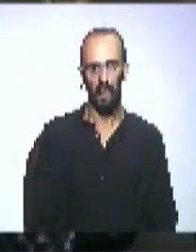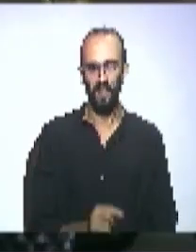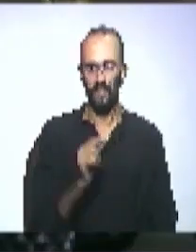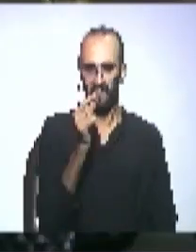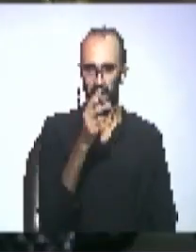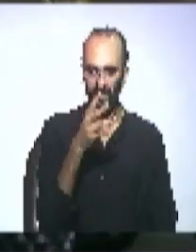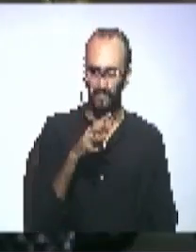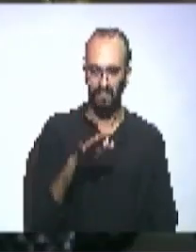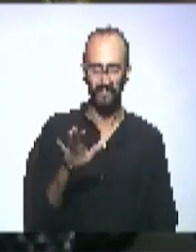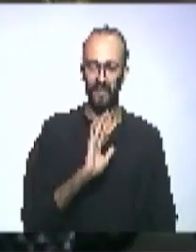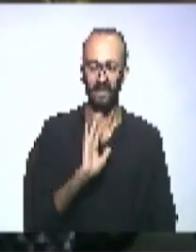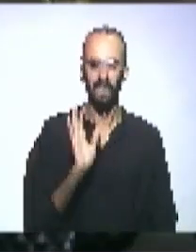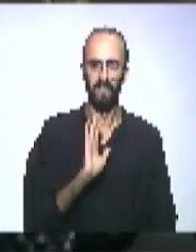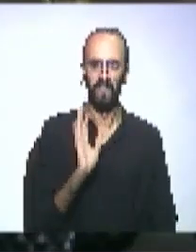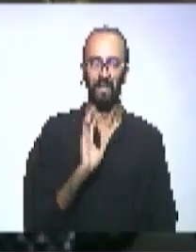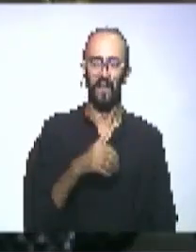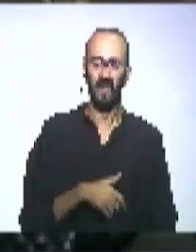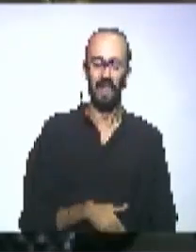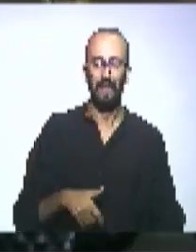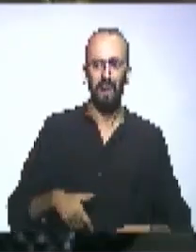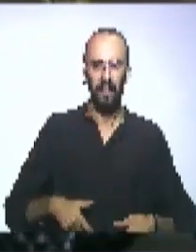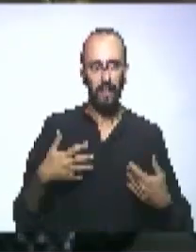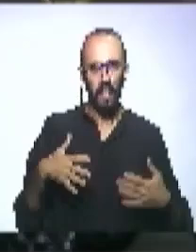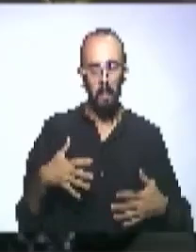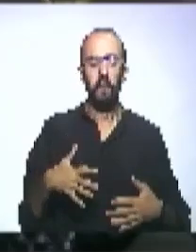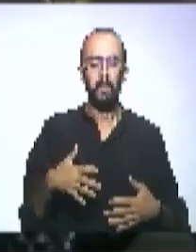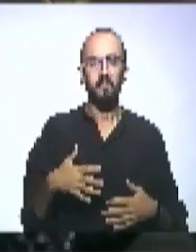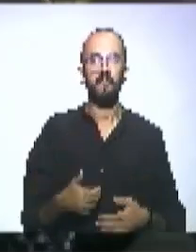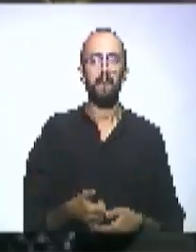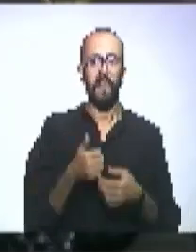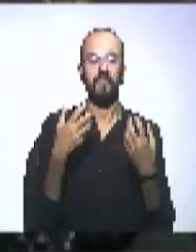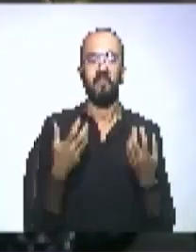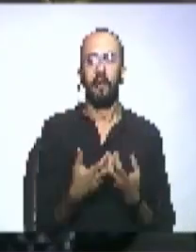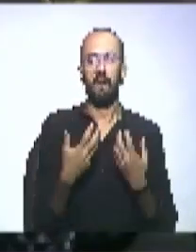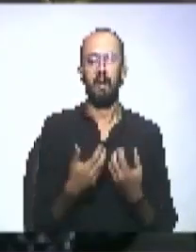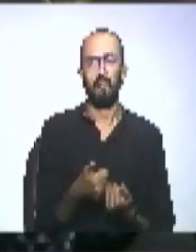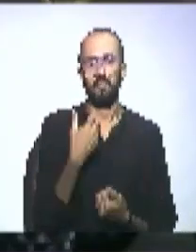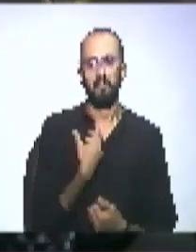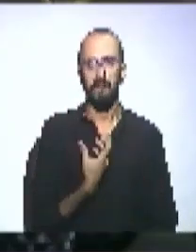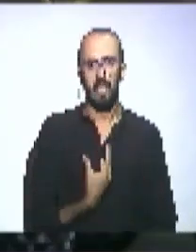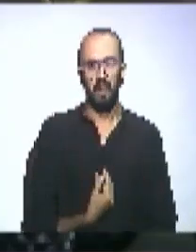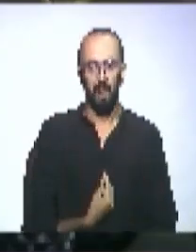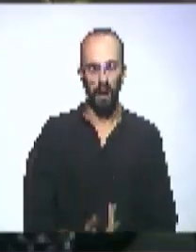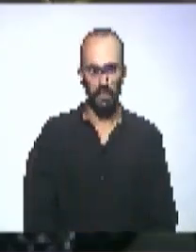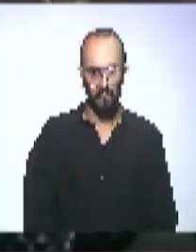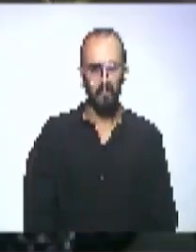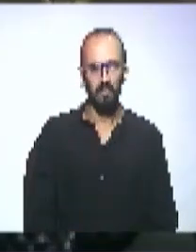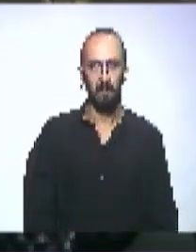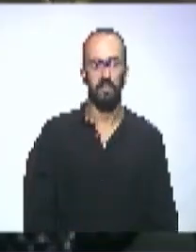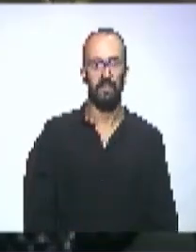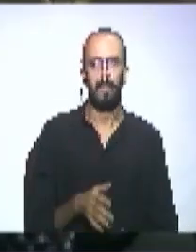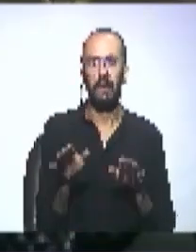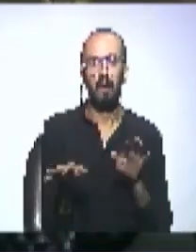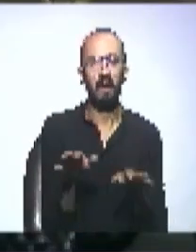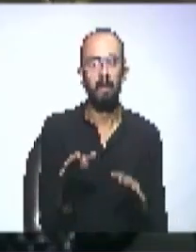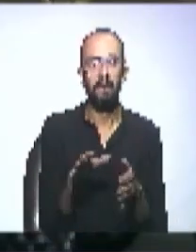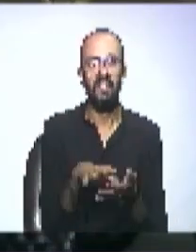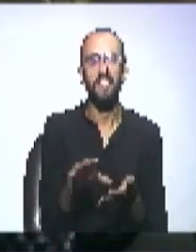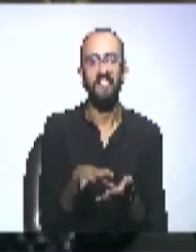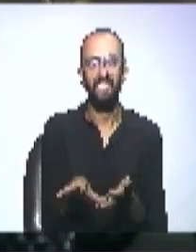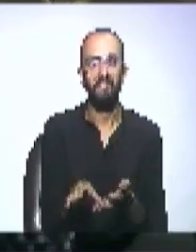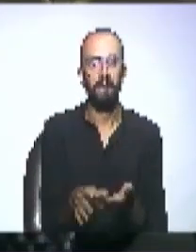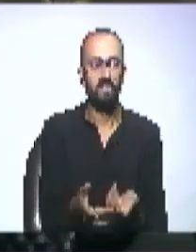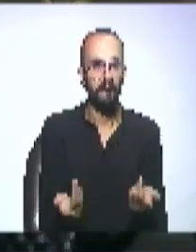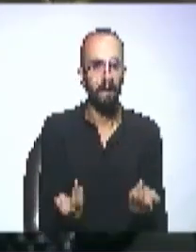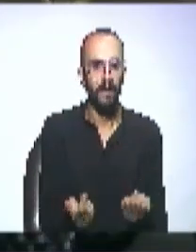البقوليات، بنبعد عن كل الحاجات اللي ممكن تتعب القولون شويه، وبيستخدم الخضار كتير، فحلو ان احنا يعني احنا كده كده بنصرف،